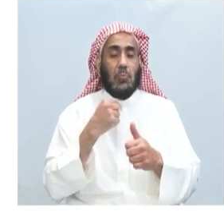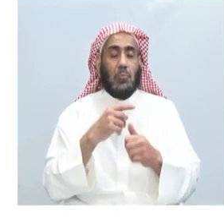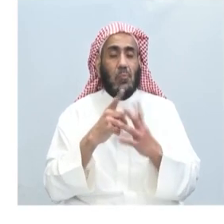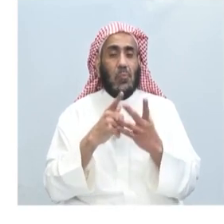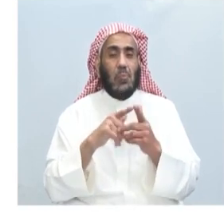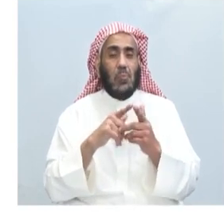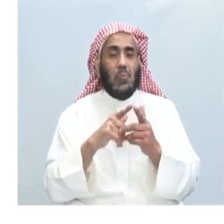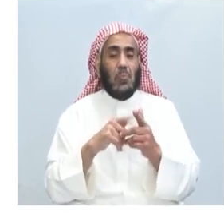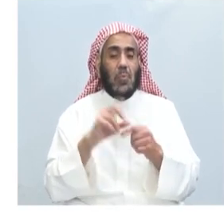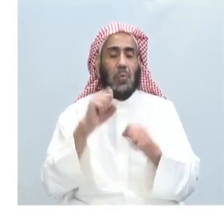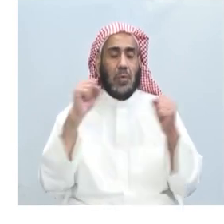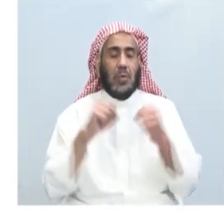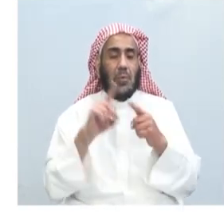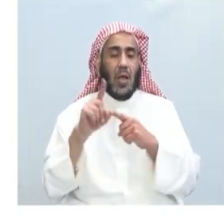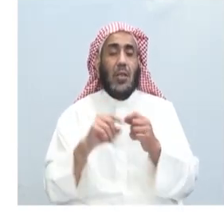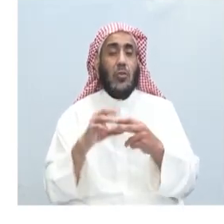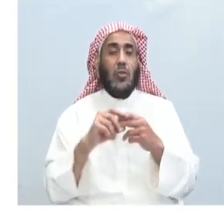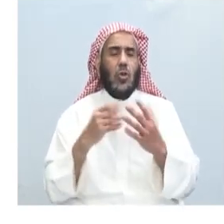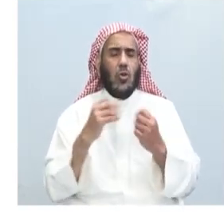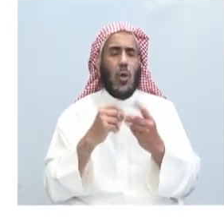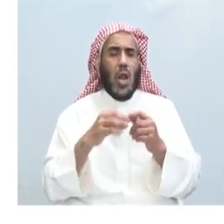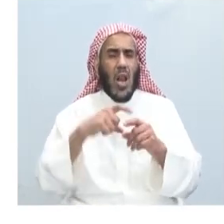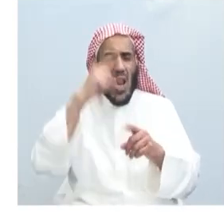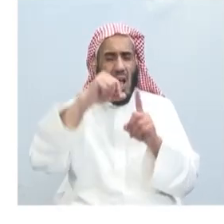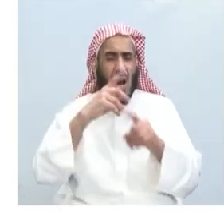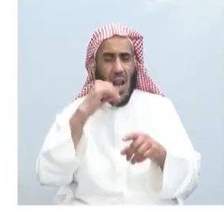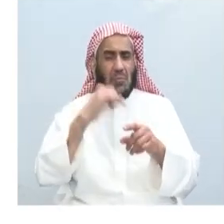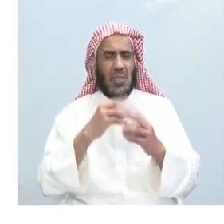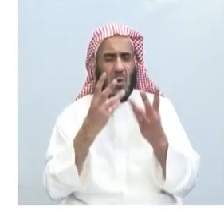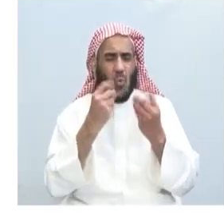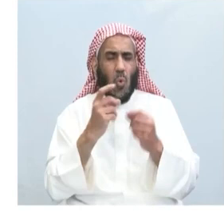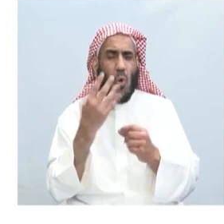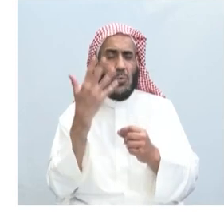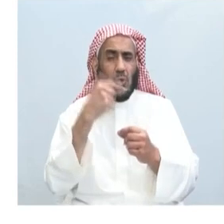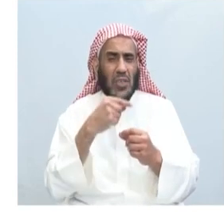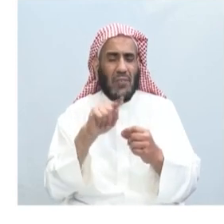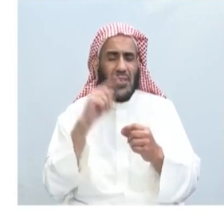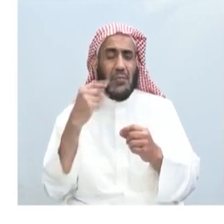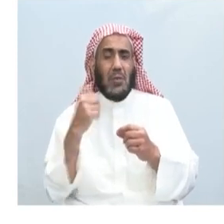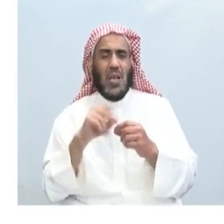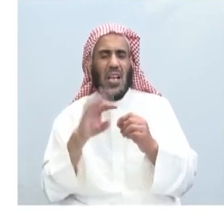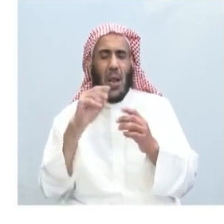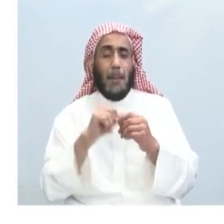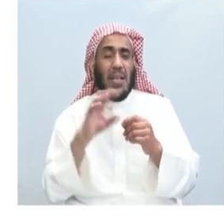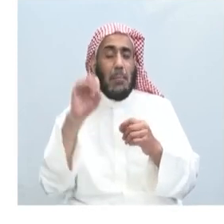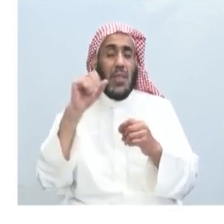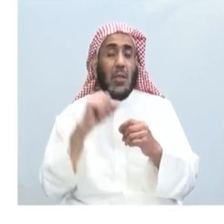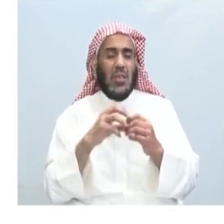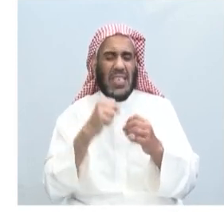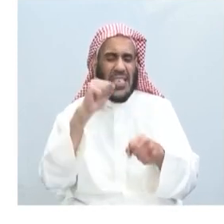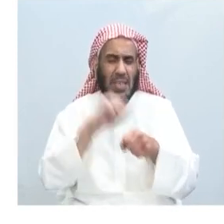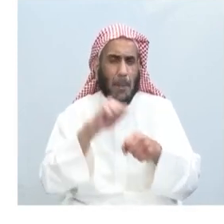احساب المسائل التدريبيه على هذا الجزء احسب الحراره اللازمه لصهر 25.7 غرام من الميثانول